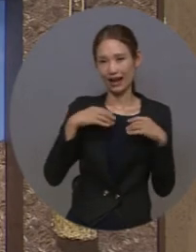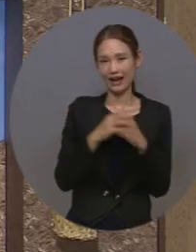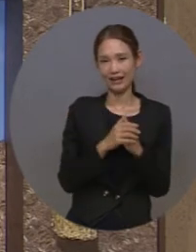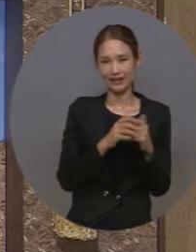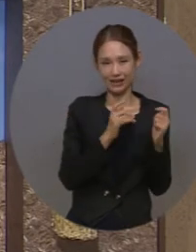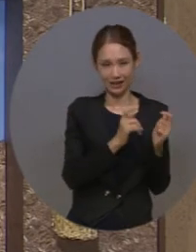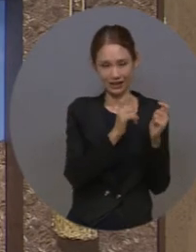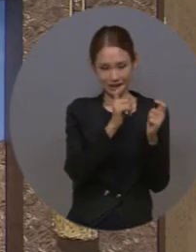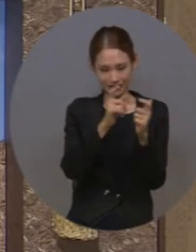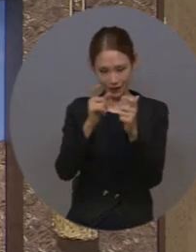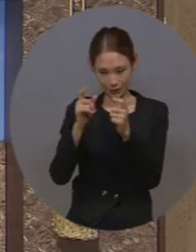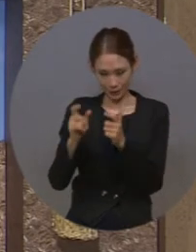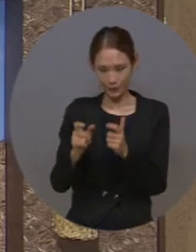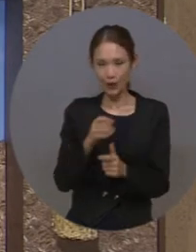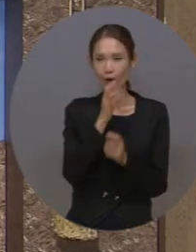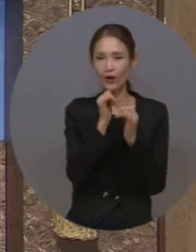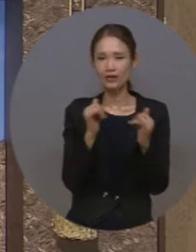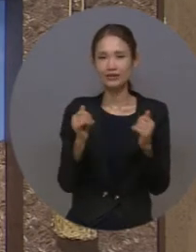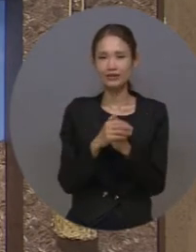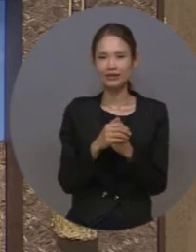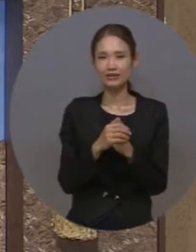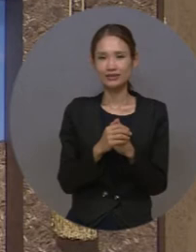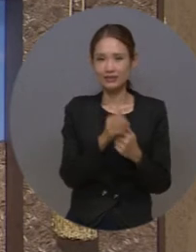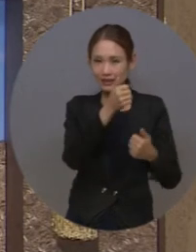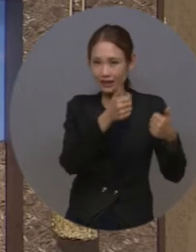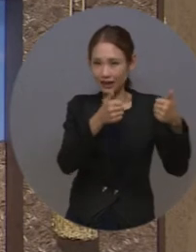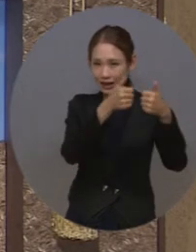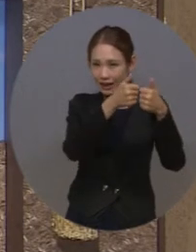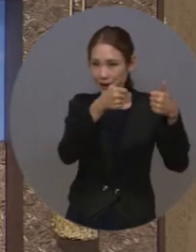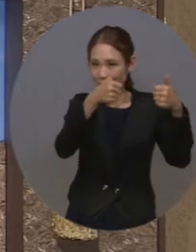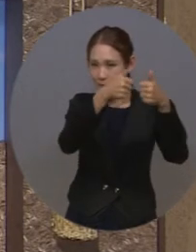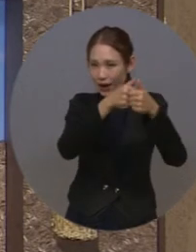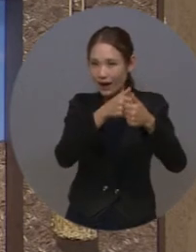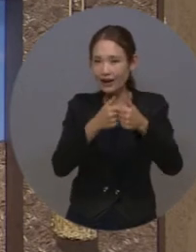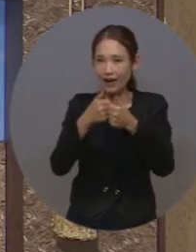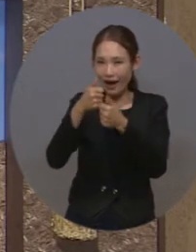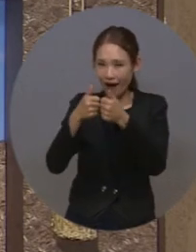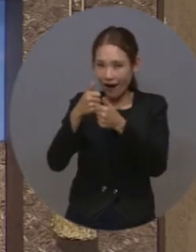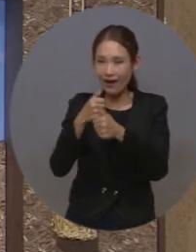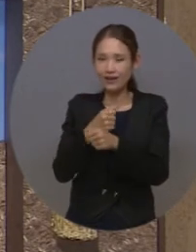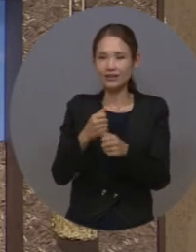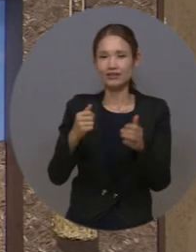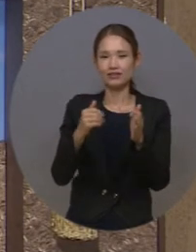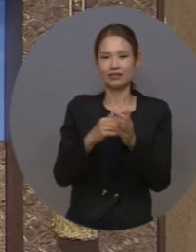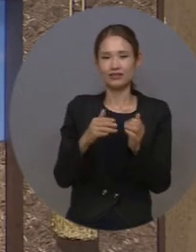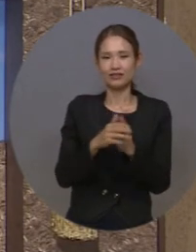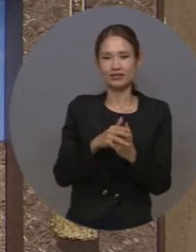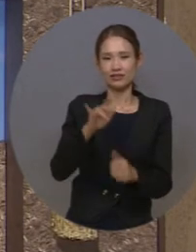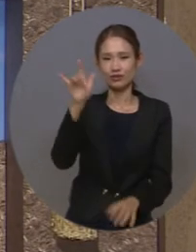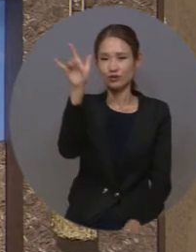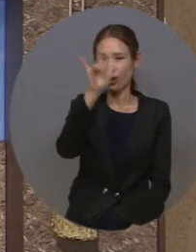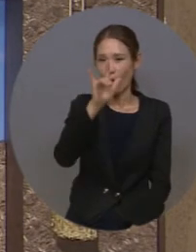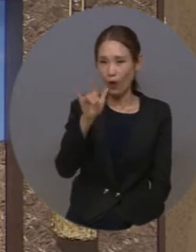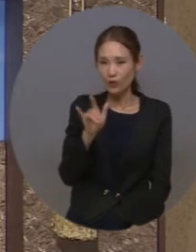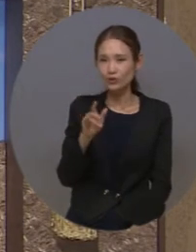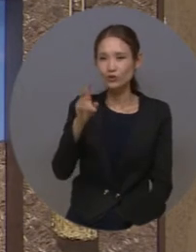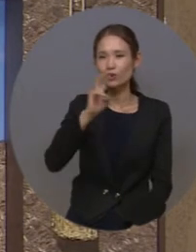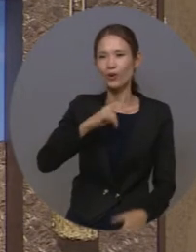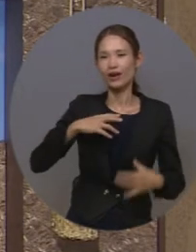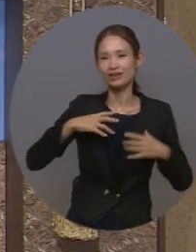동별로 어르신들이 동의해서 또 예산을 해가지고 저희 구청에서 했는데 네. 이 전국 노래자랑보다 더